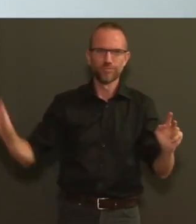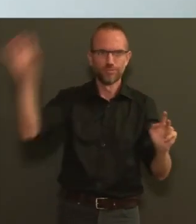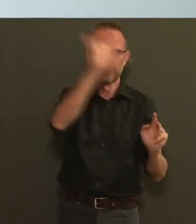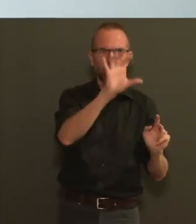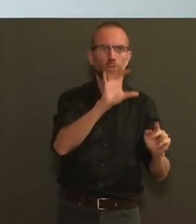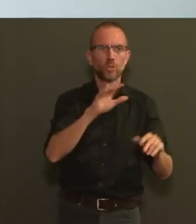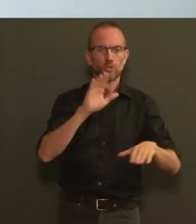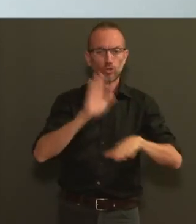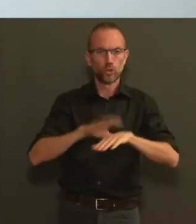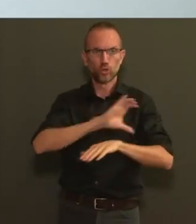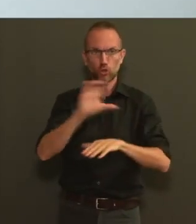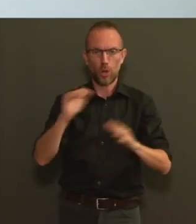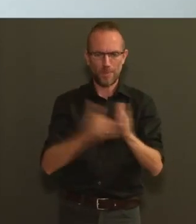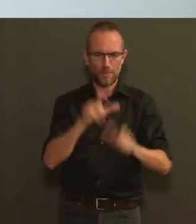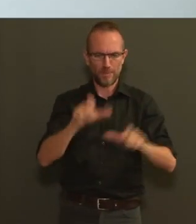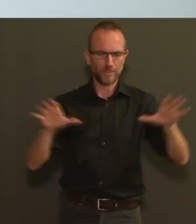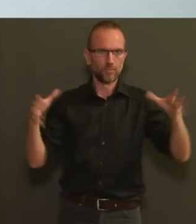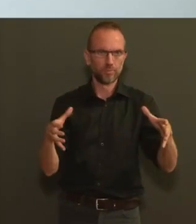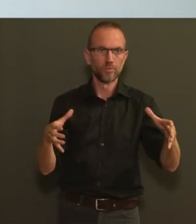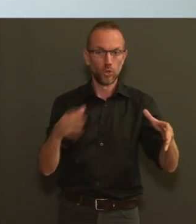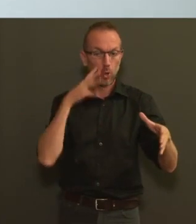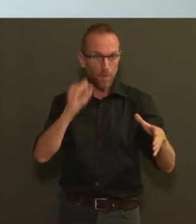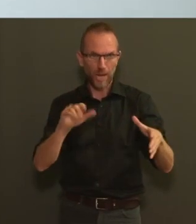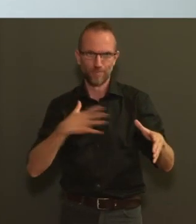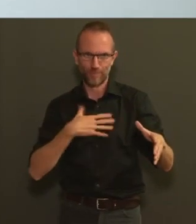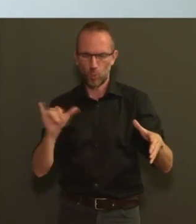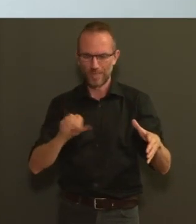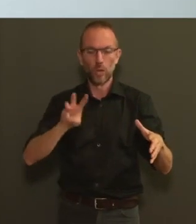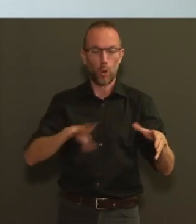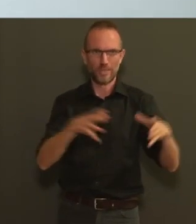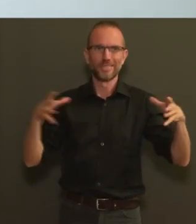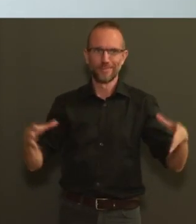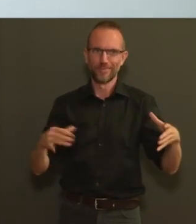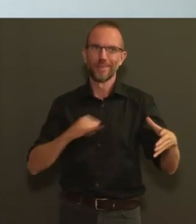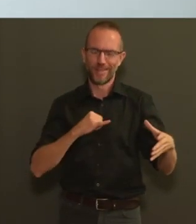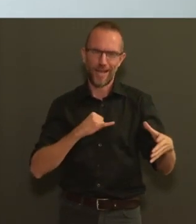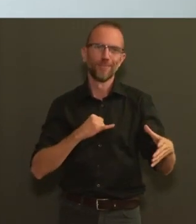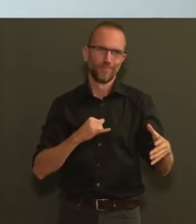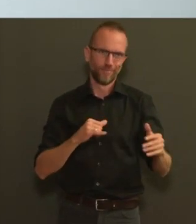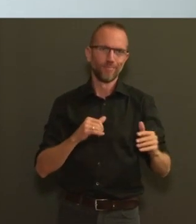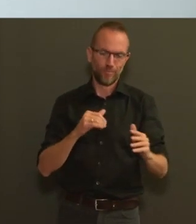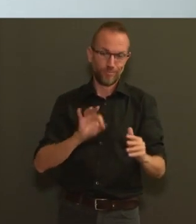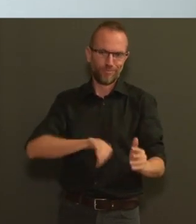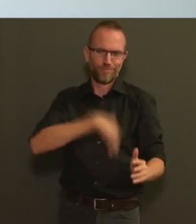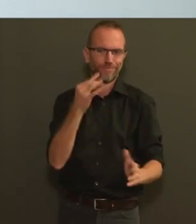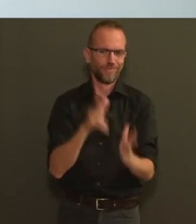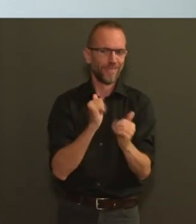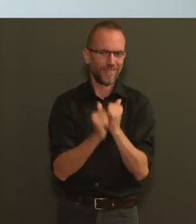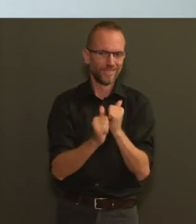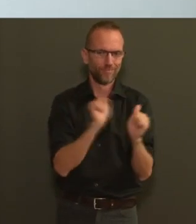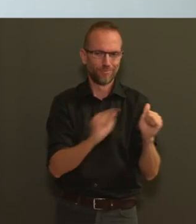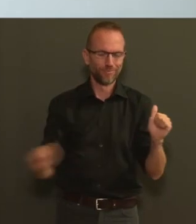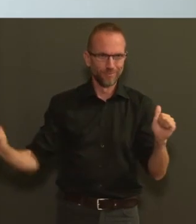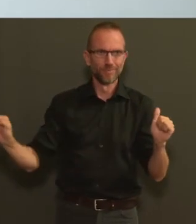compte que le nombre de tests faits en Wallonie est tout à fait conséquent et ressemble à celui qu'on a dans d'autres parties du pays.